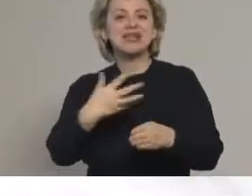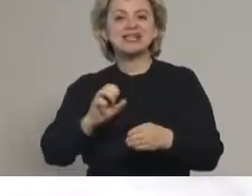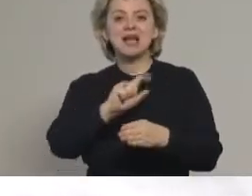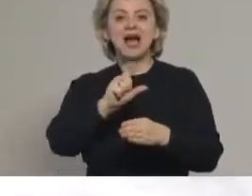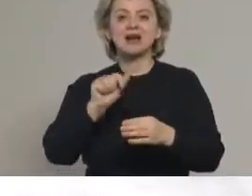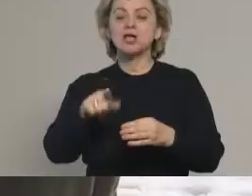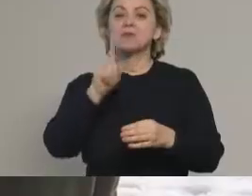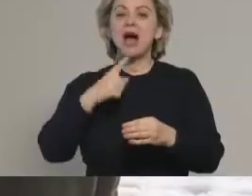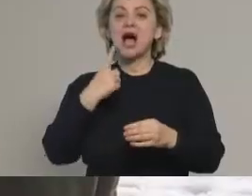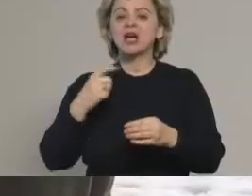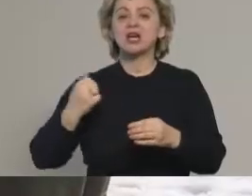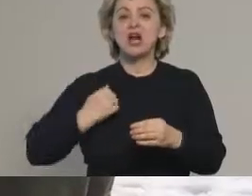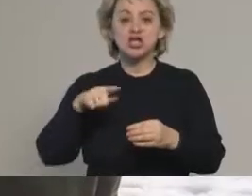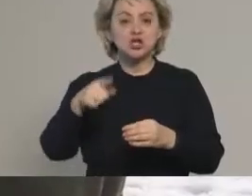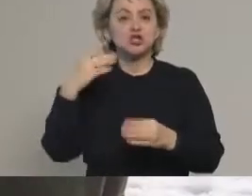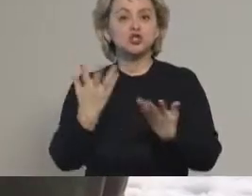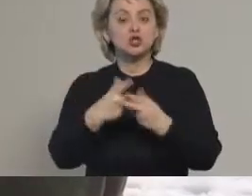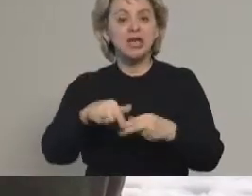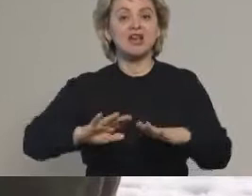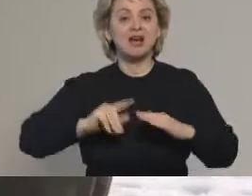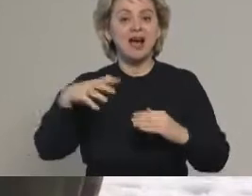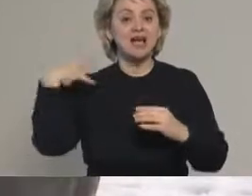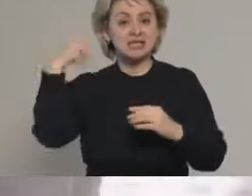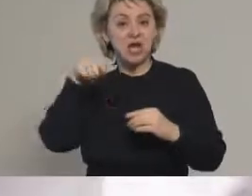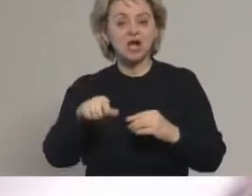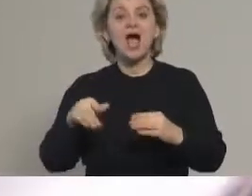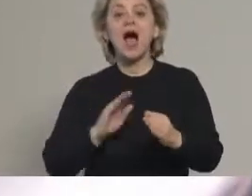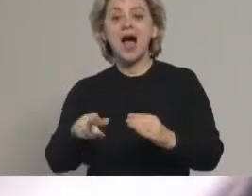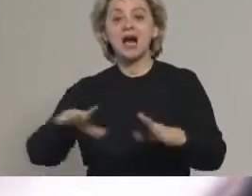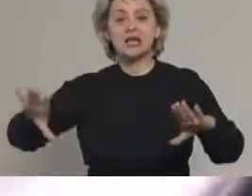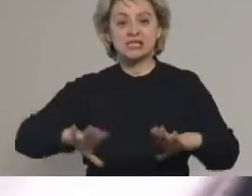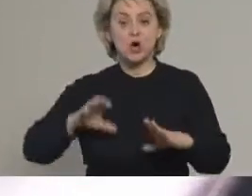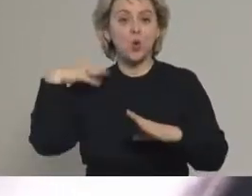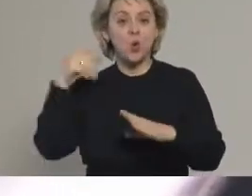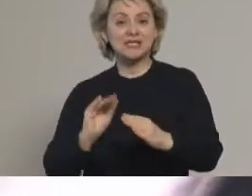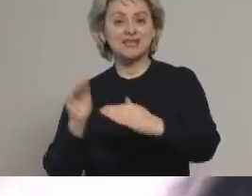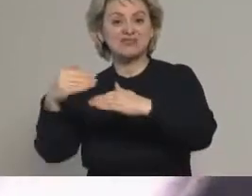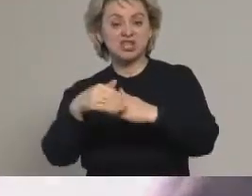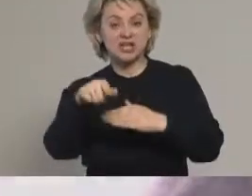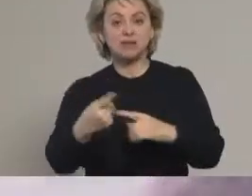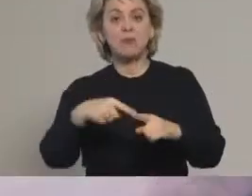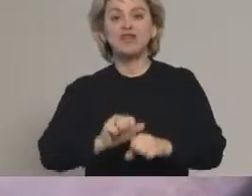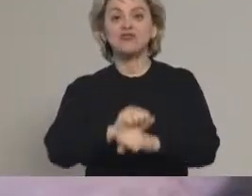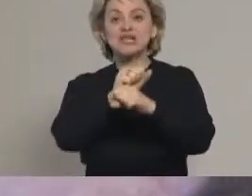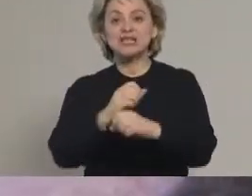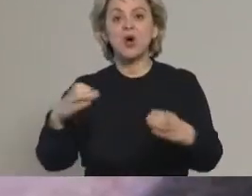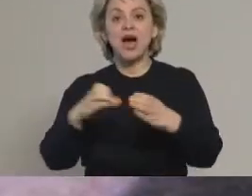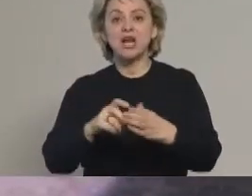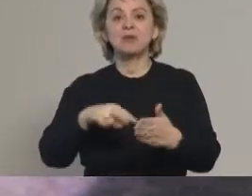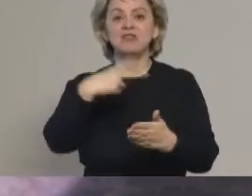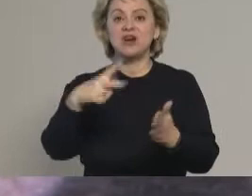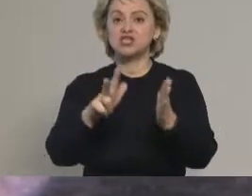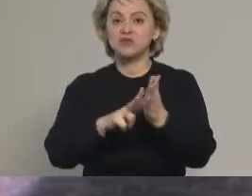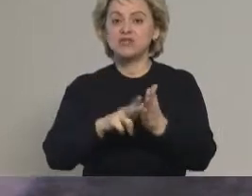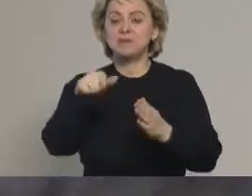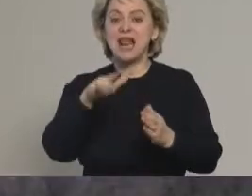раз. Пока красные считали солдат в юбках, казачья конница зашла им в тыл. Повстанческую армию возглавил 28-летний